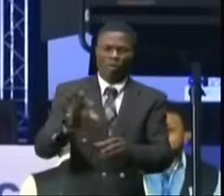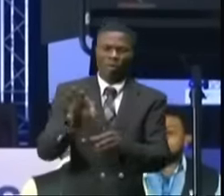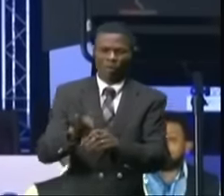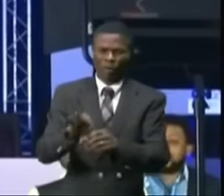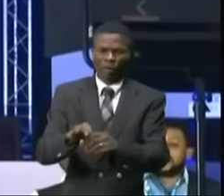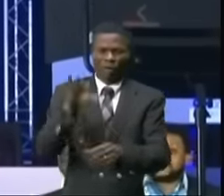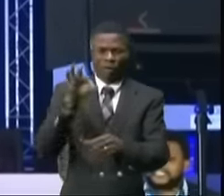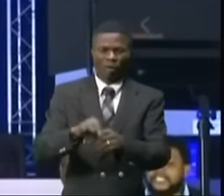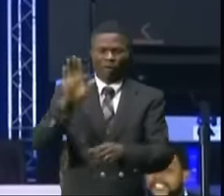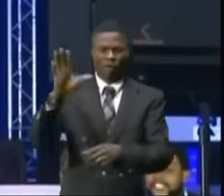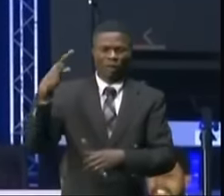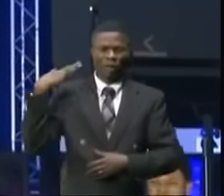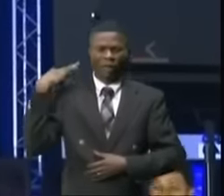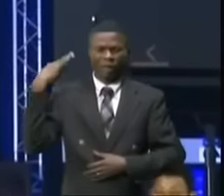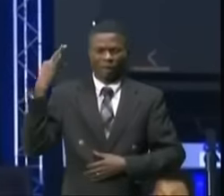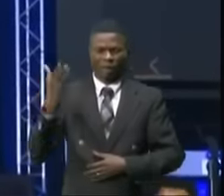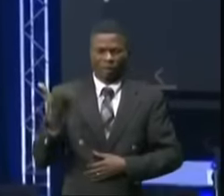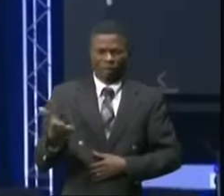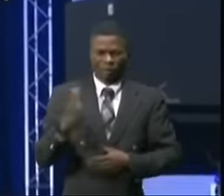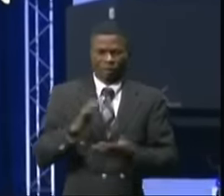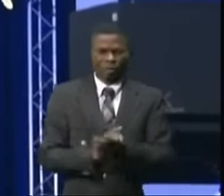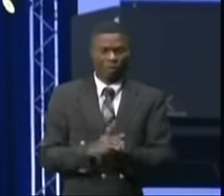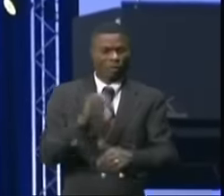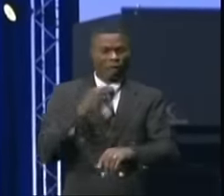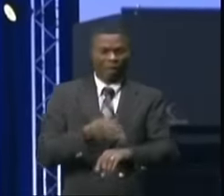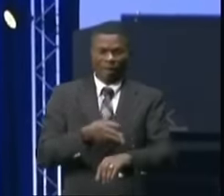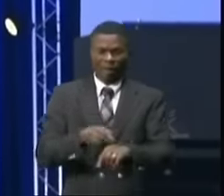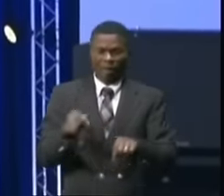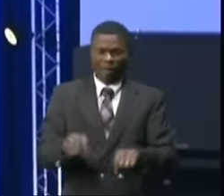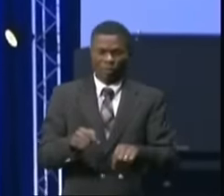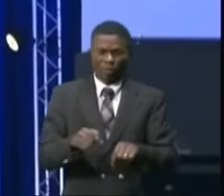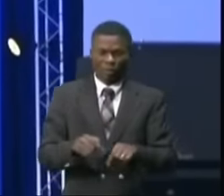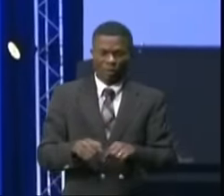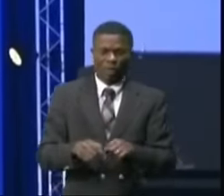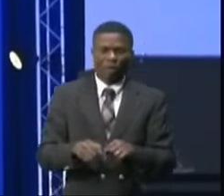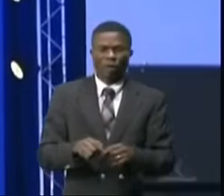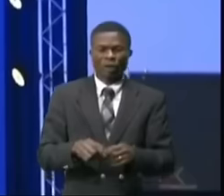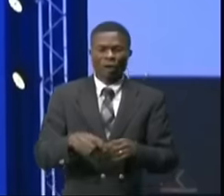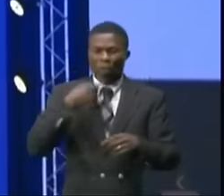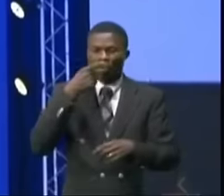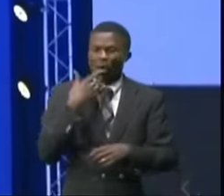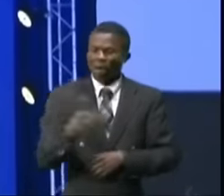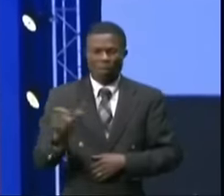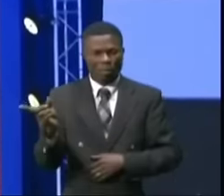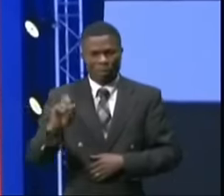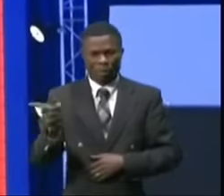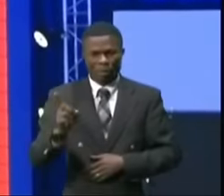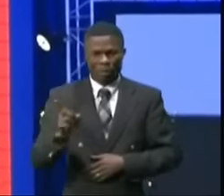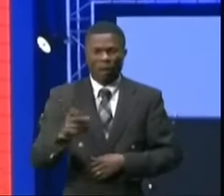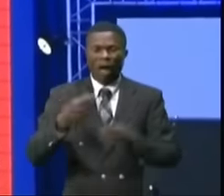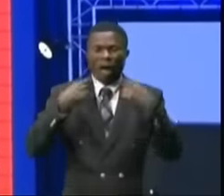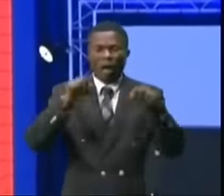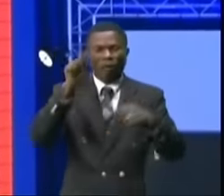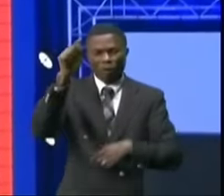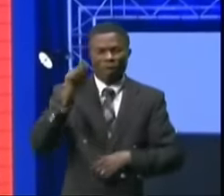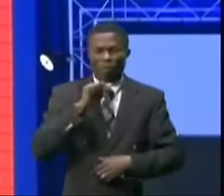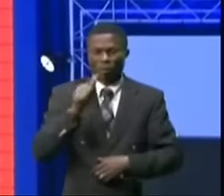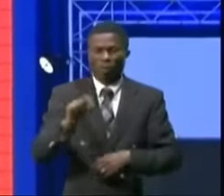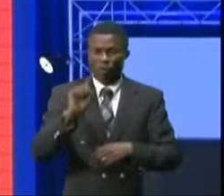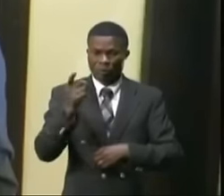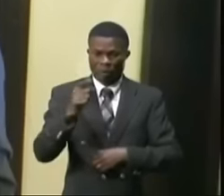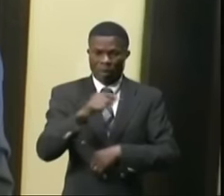pour élire les candidats. L'heure n'est pas au sondage ni à la publication.